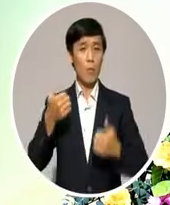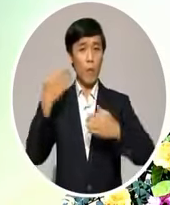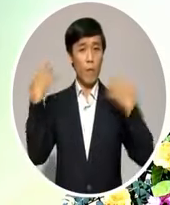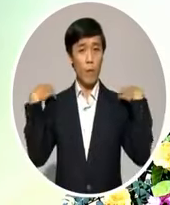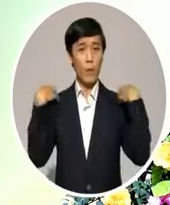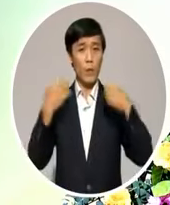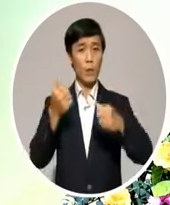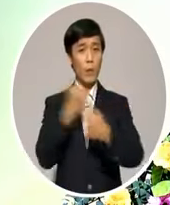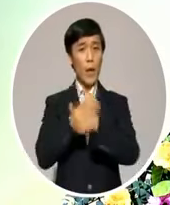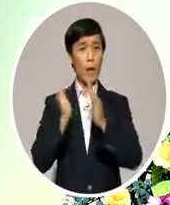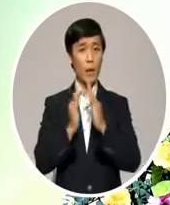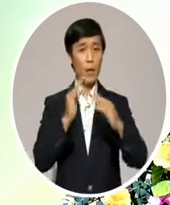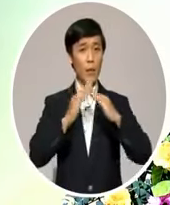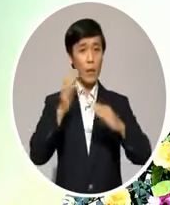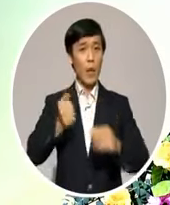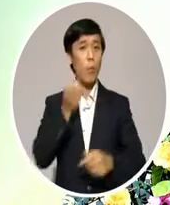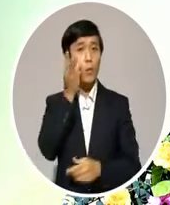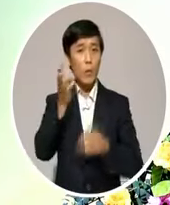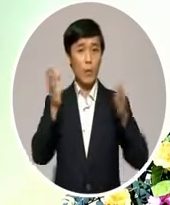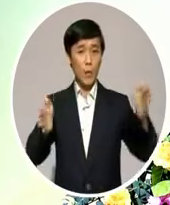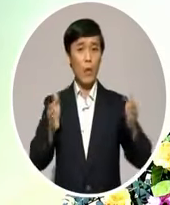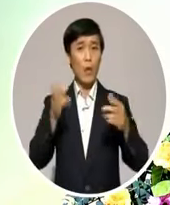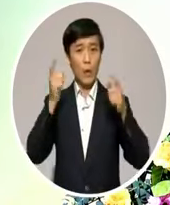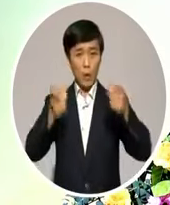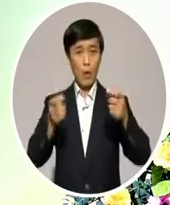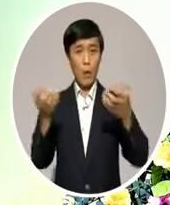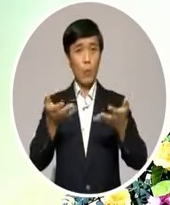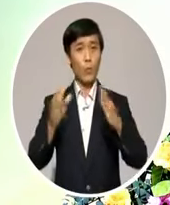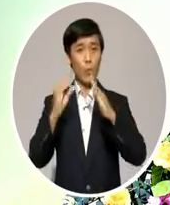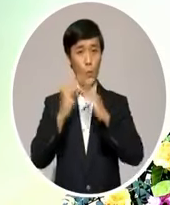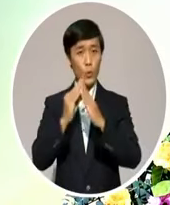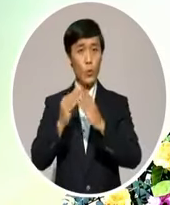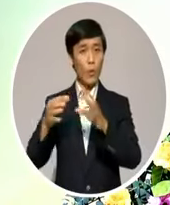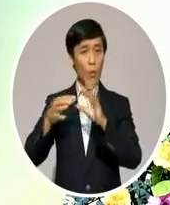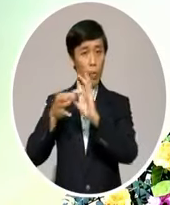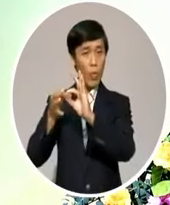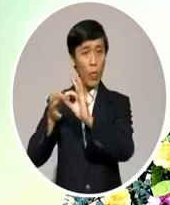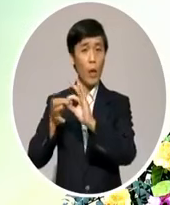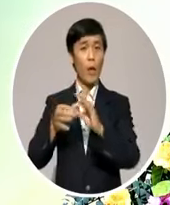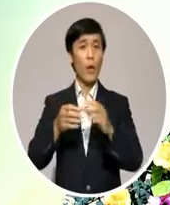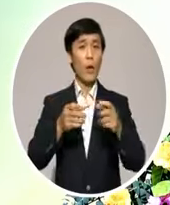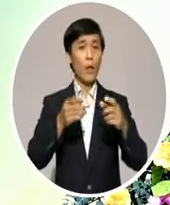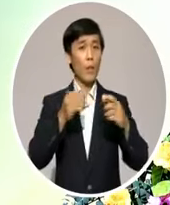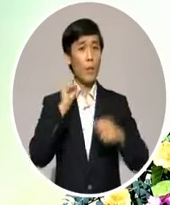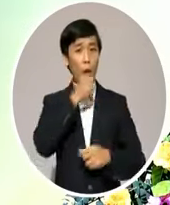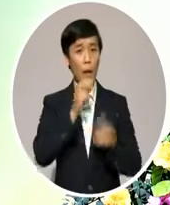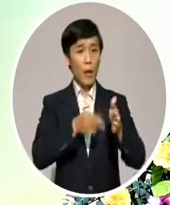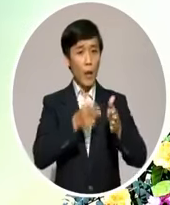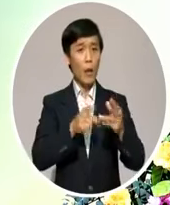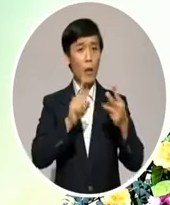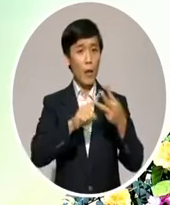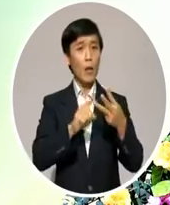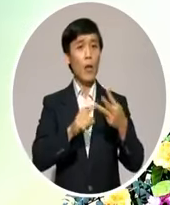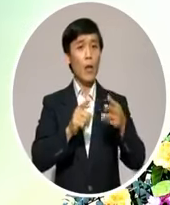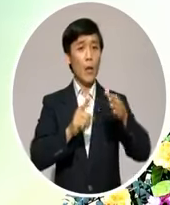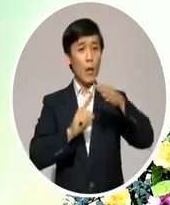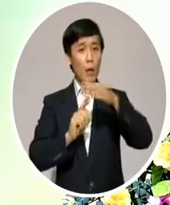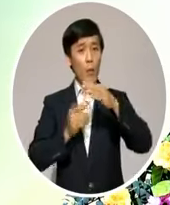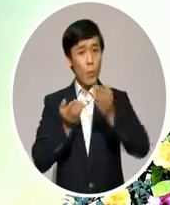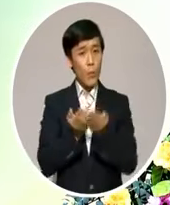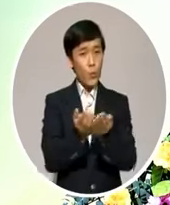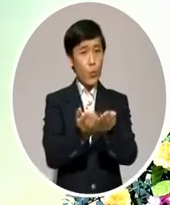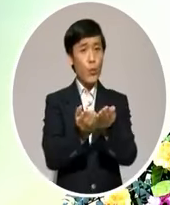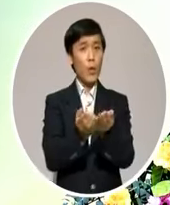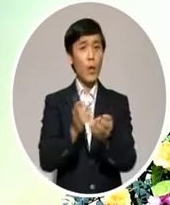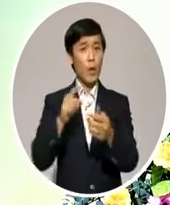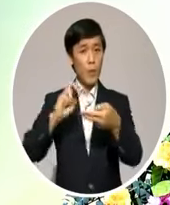我花了3个月协调了港务局台铁跟我们国防部把1号到22号码头把它要回